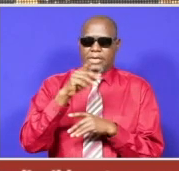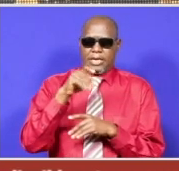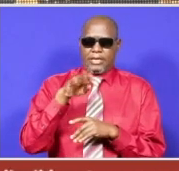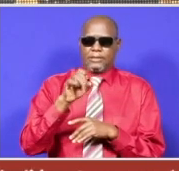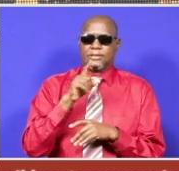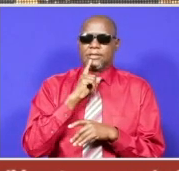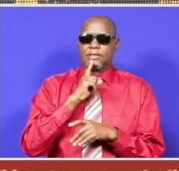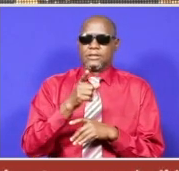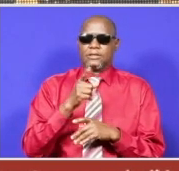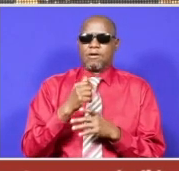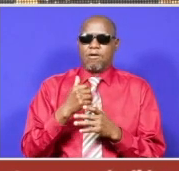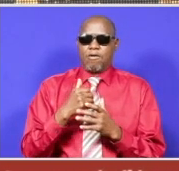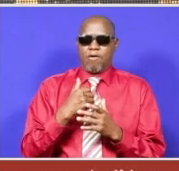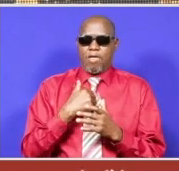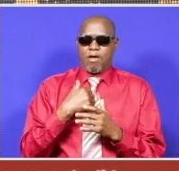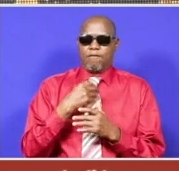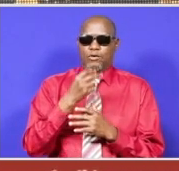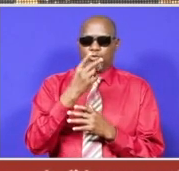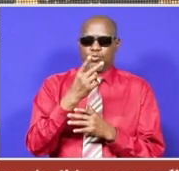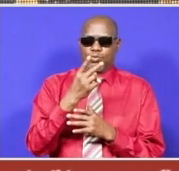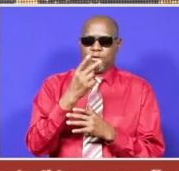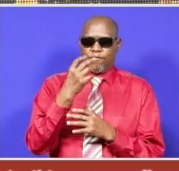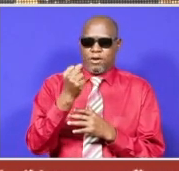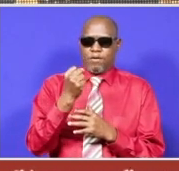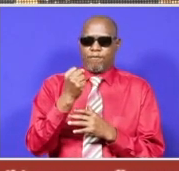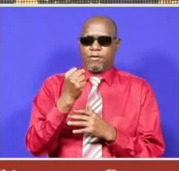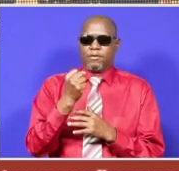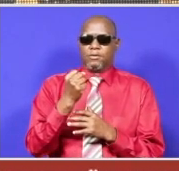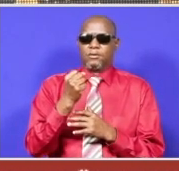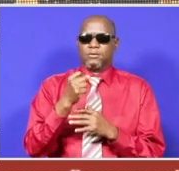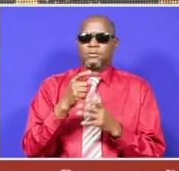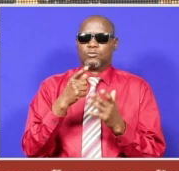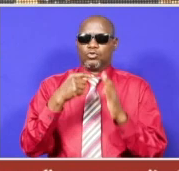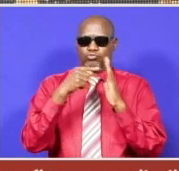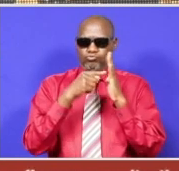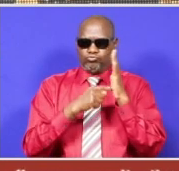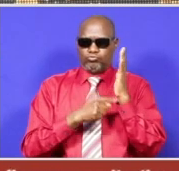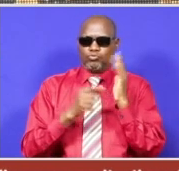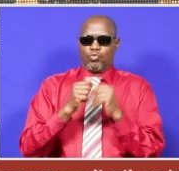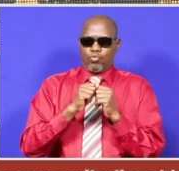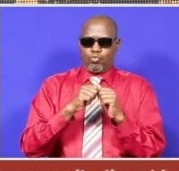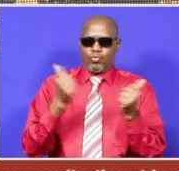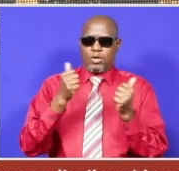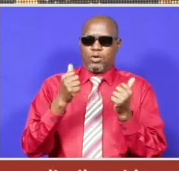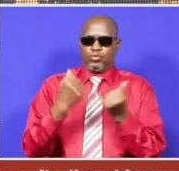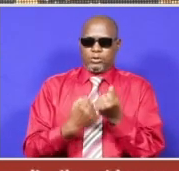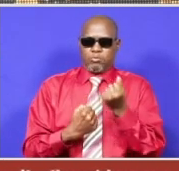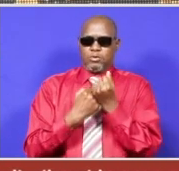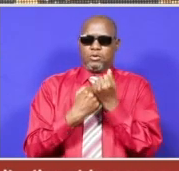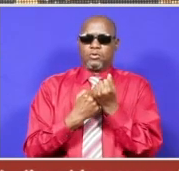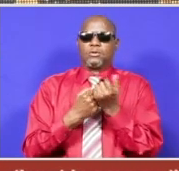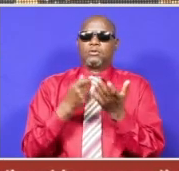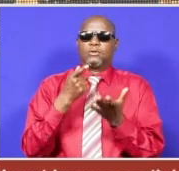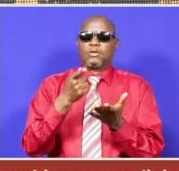hatua 23 au 25 kali zitakazotekelezwa mara moja ili kupiga jeki vita dhidi ya vileo